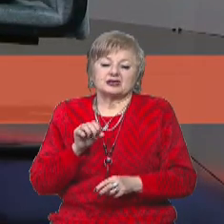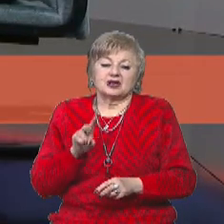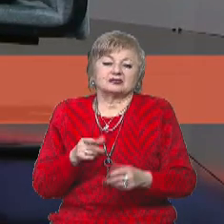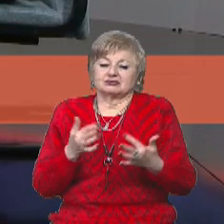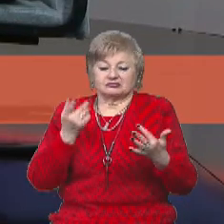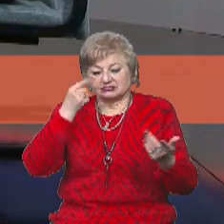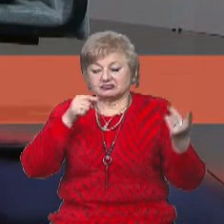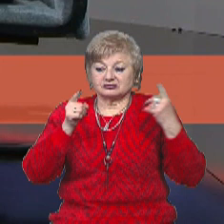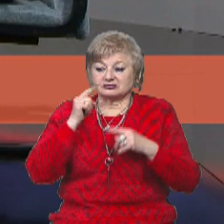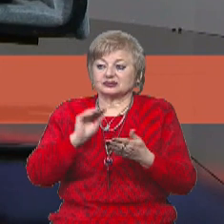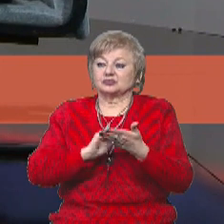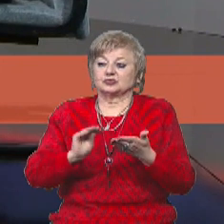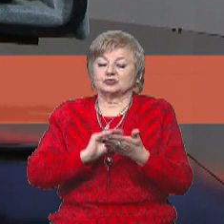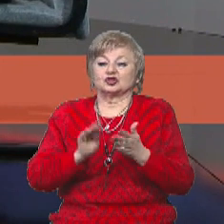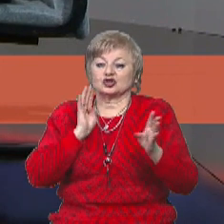що